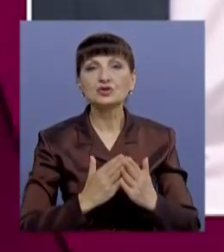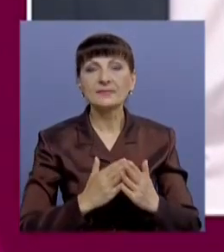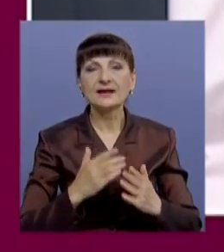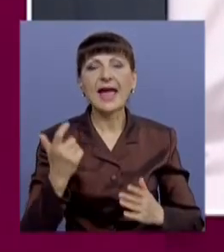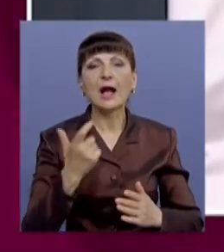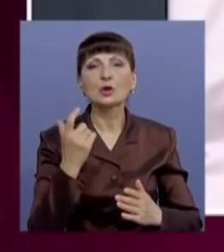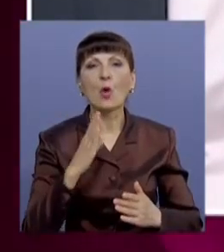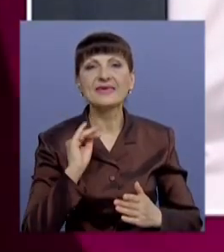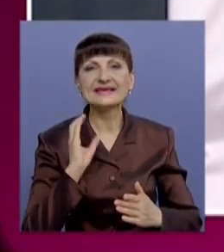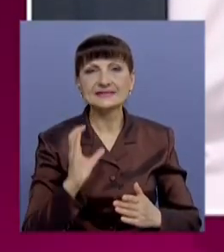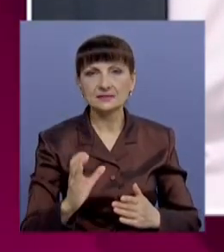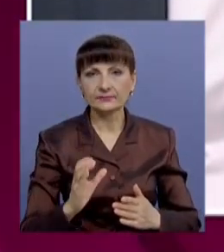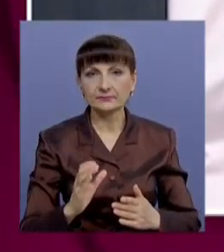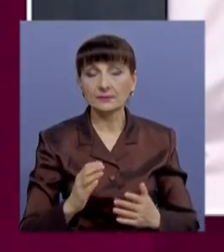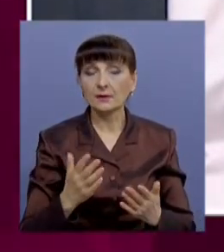«Экономикс».